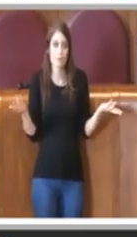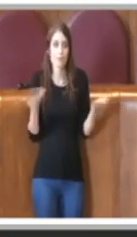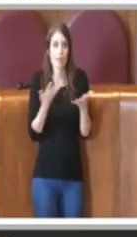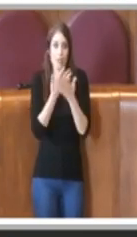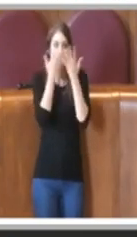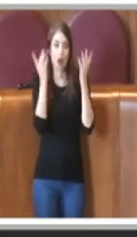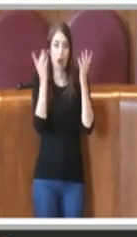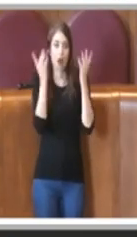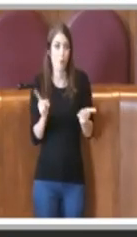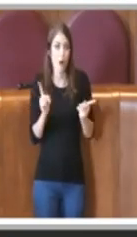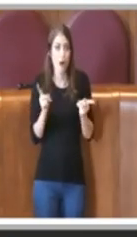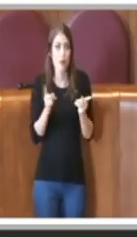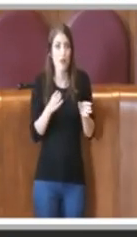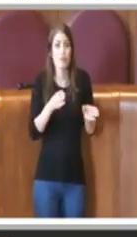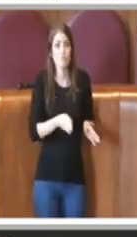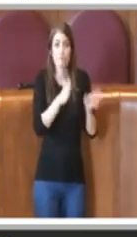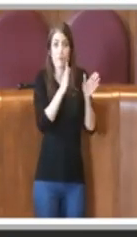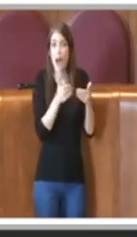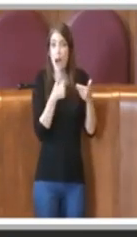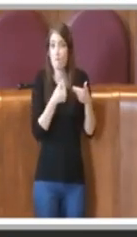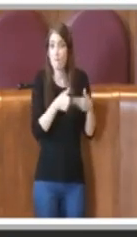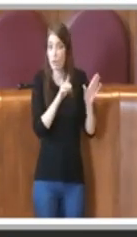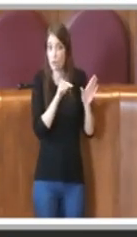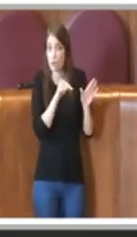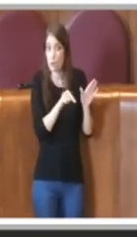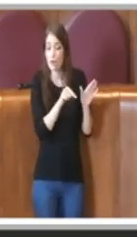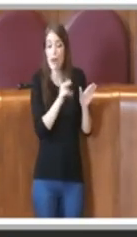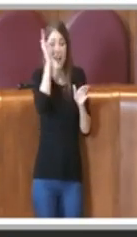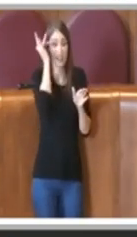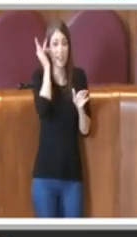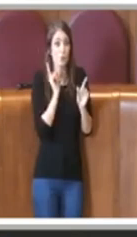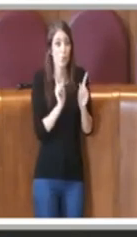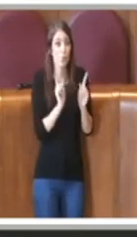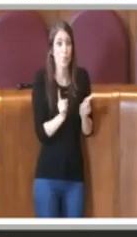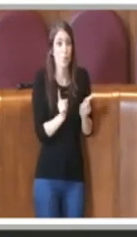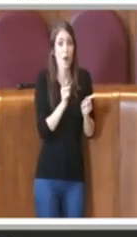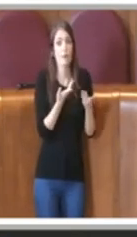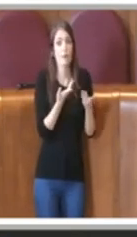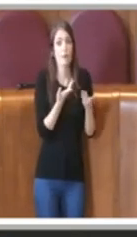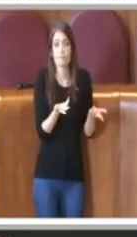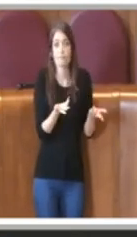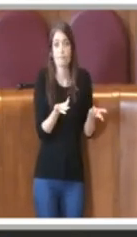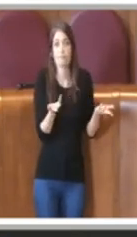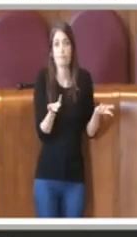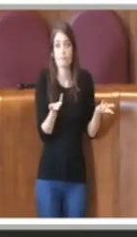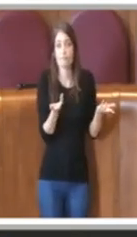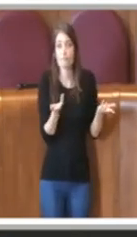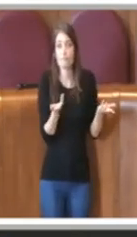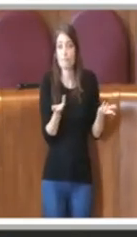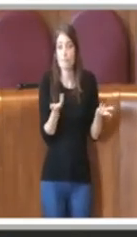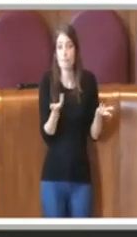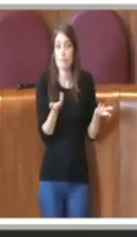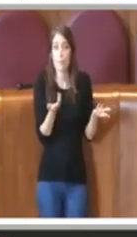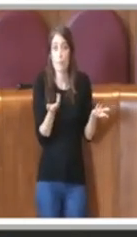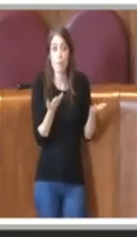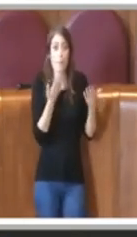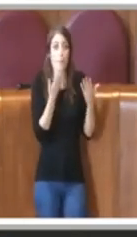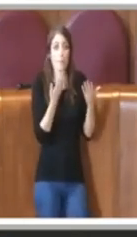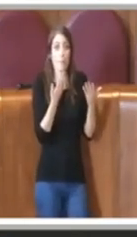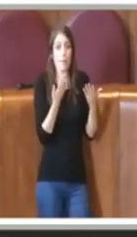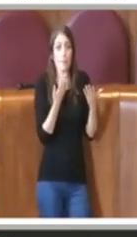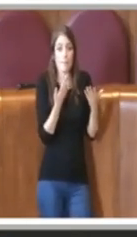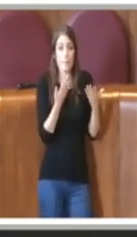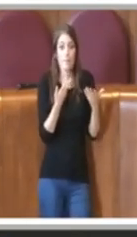sé che gli immobili inutilizzati rischino poi di cadere di fatto in un abbandono,